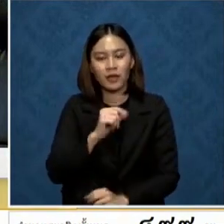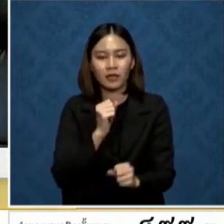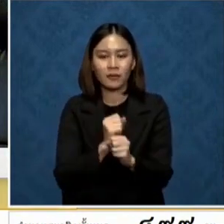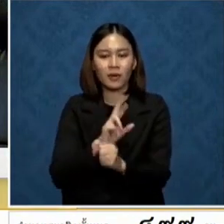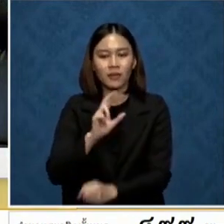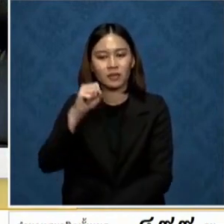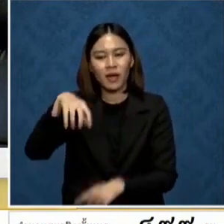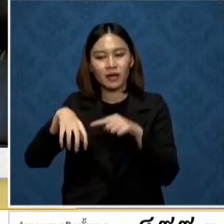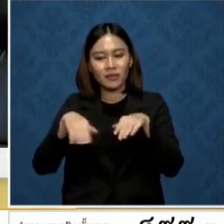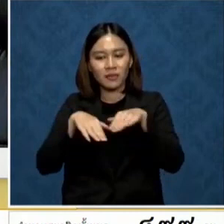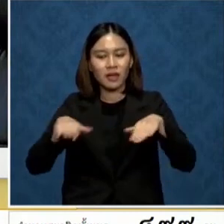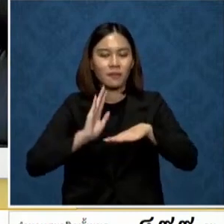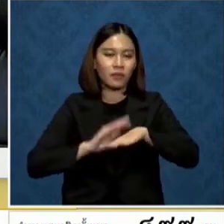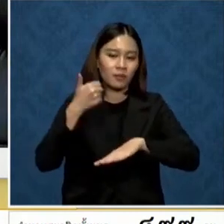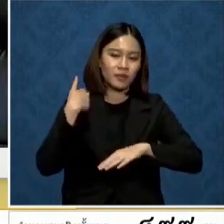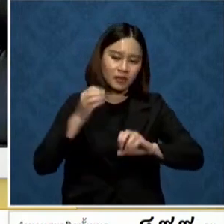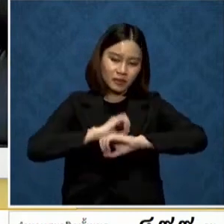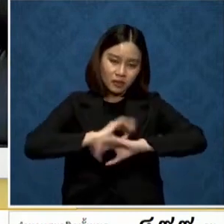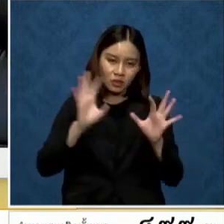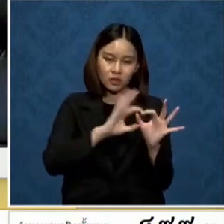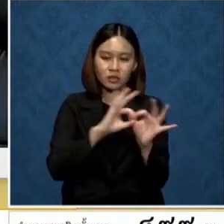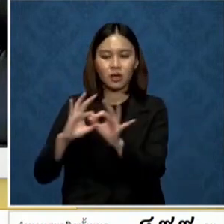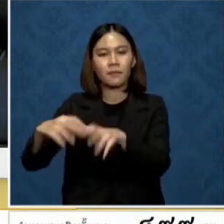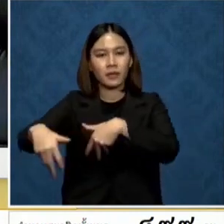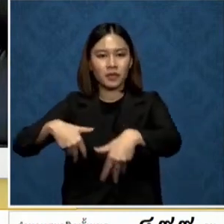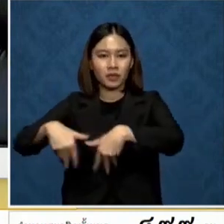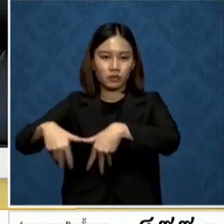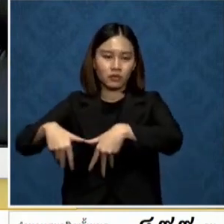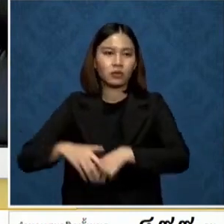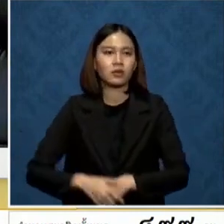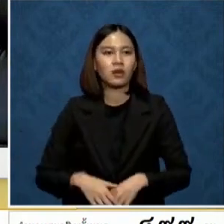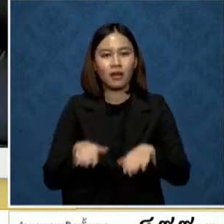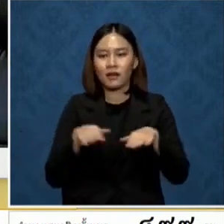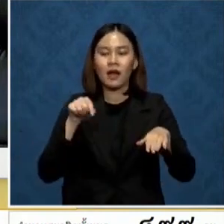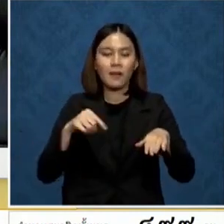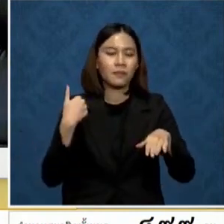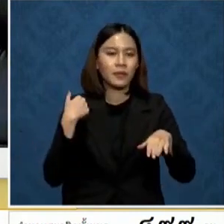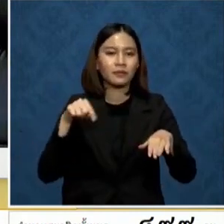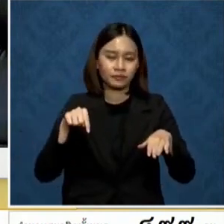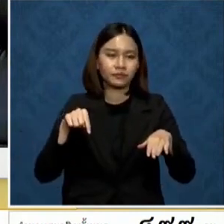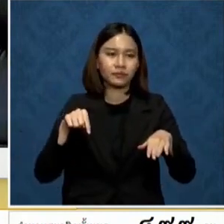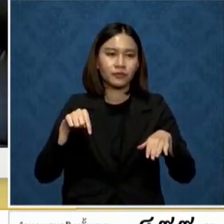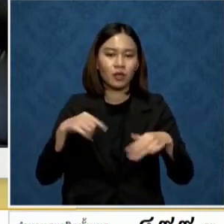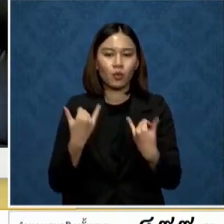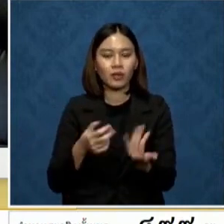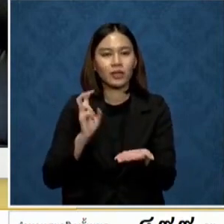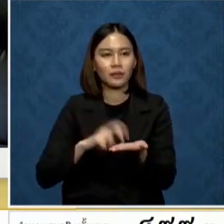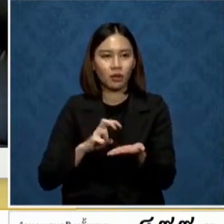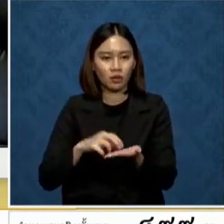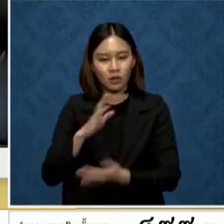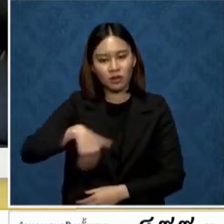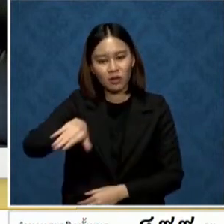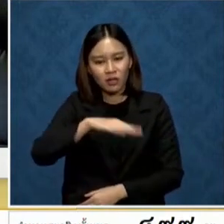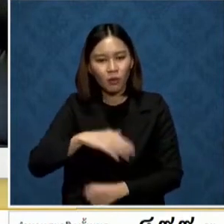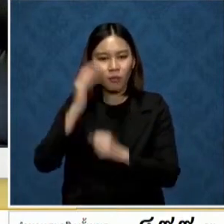สภามีประสิทธิภาพมีความโปร่งใสยึดโยงกับประชาชนมากขึ้นหลักการมีเท่านี้ครับวันนี้การรับหลักการครับหลายท่าน